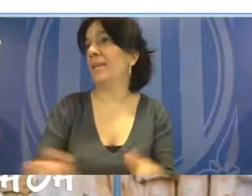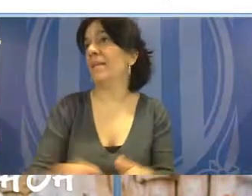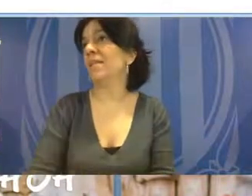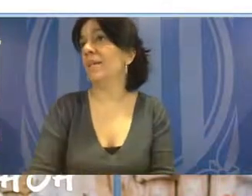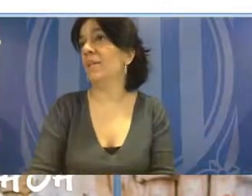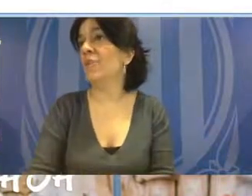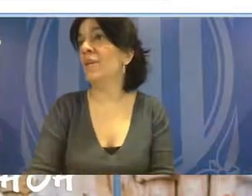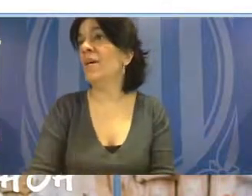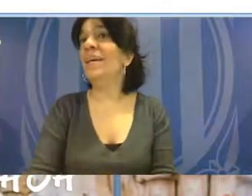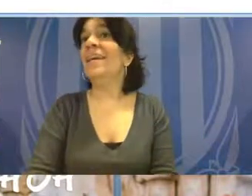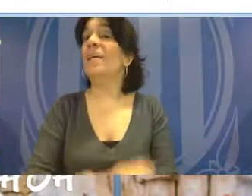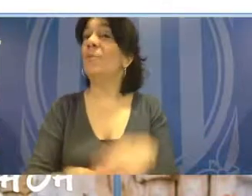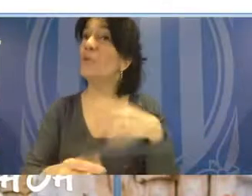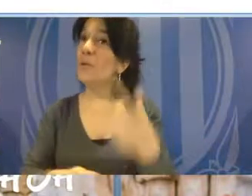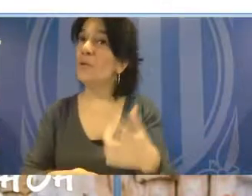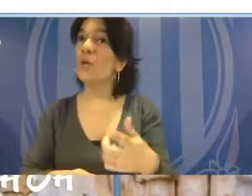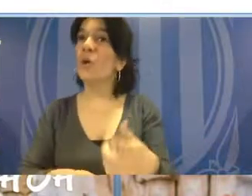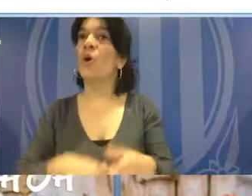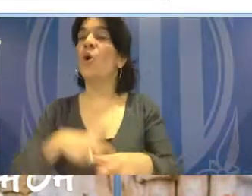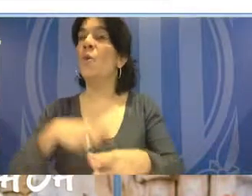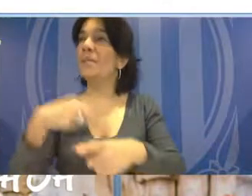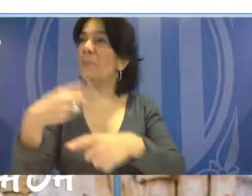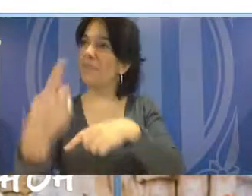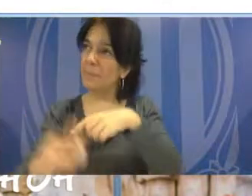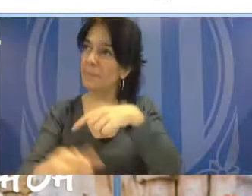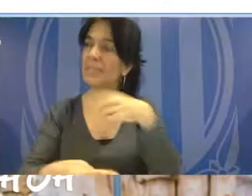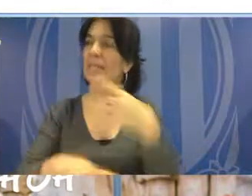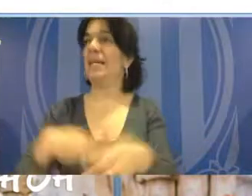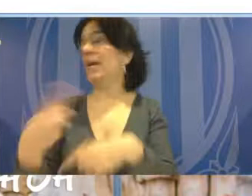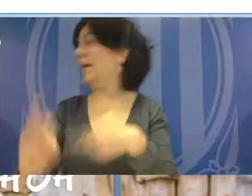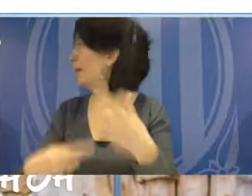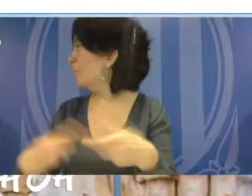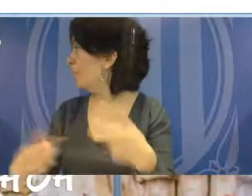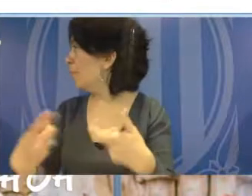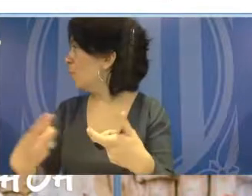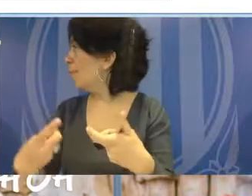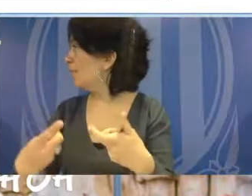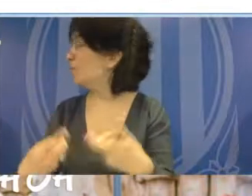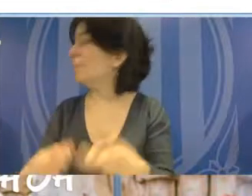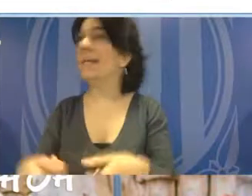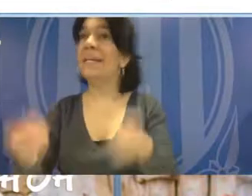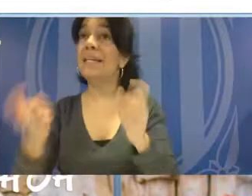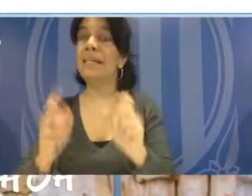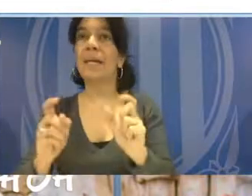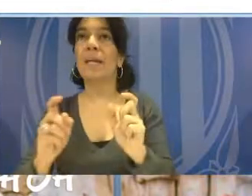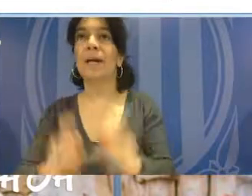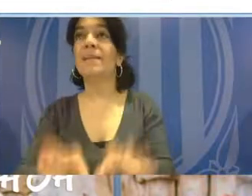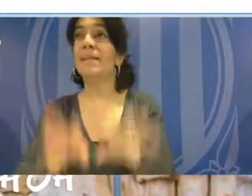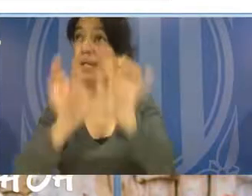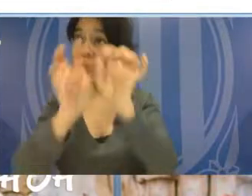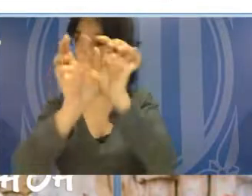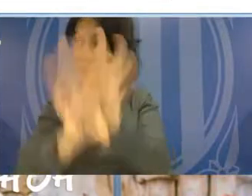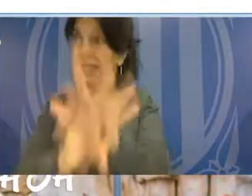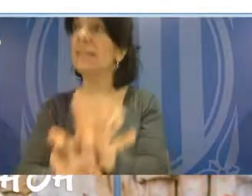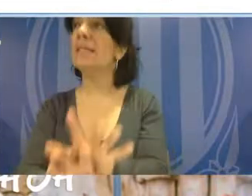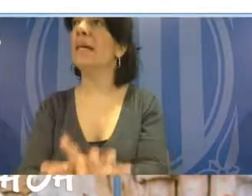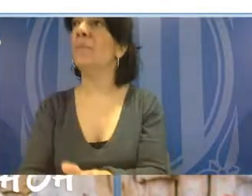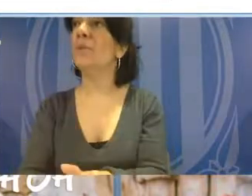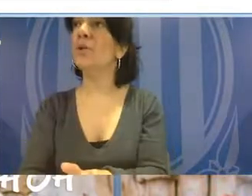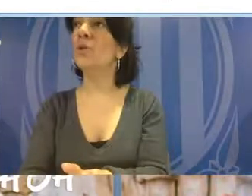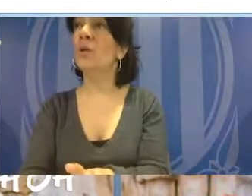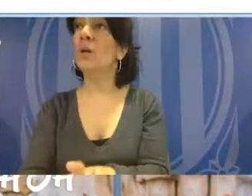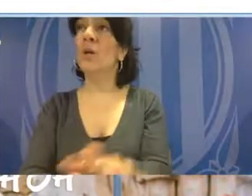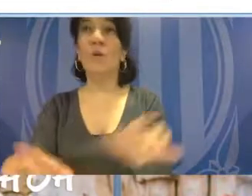la resta de seguidors. I llavors veus com es va fent més gran la bola, la compartició, perquè hi ha gent cada vegada en els comentaris